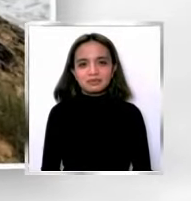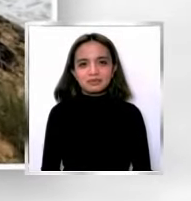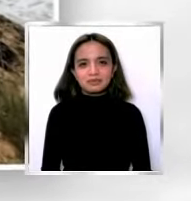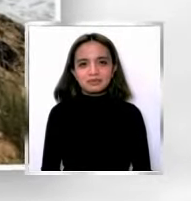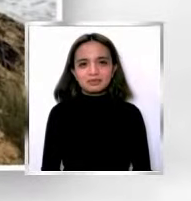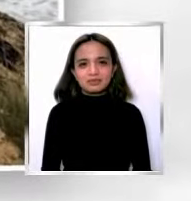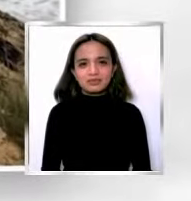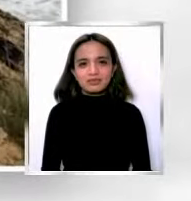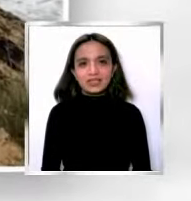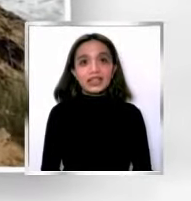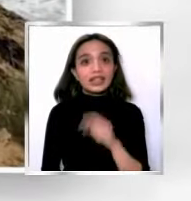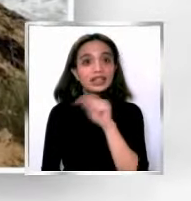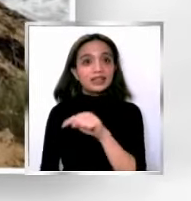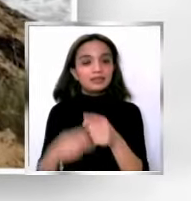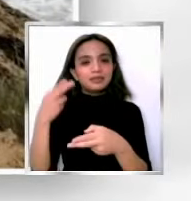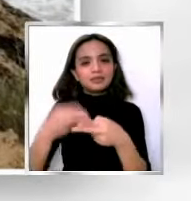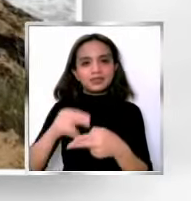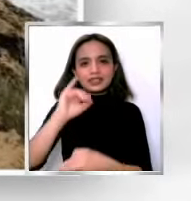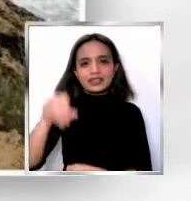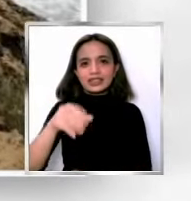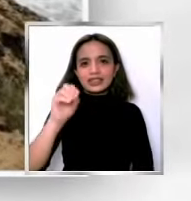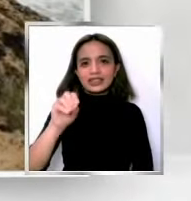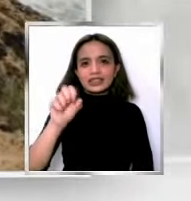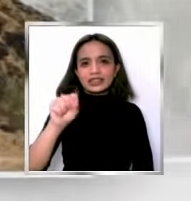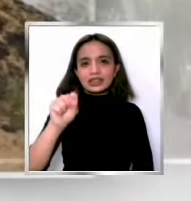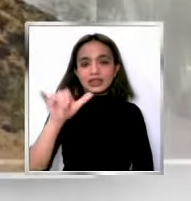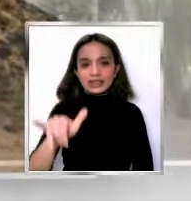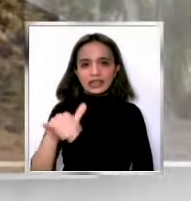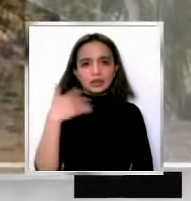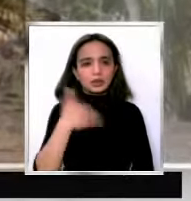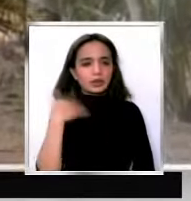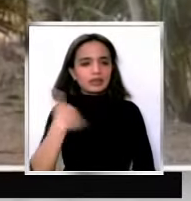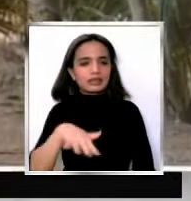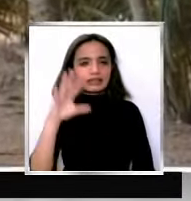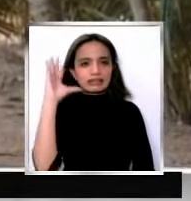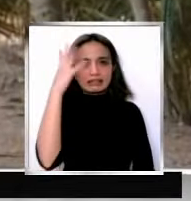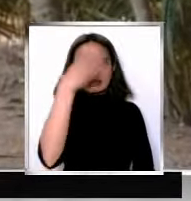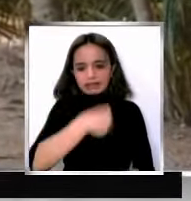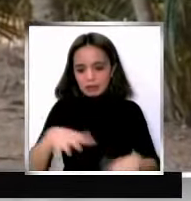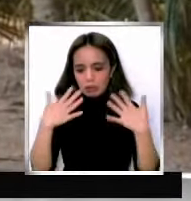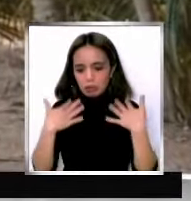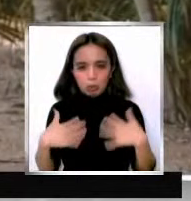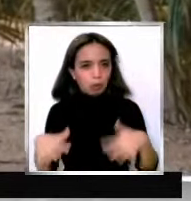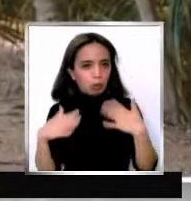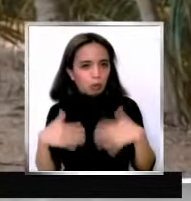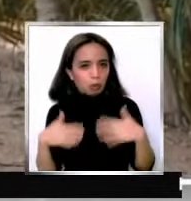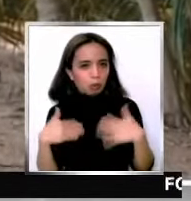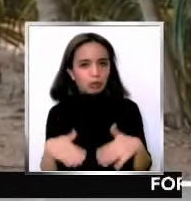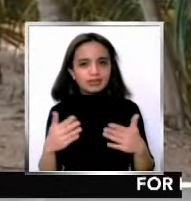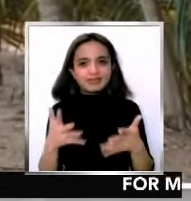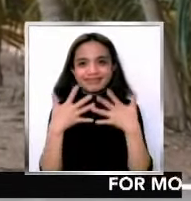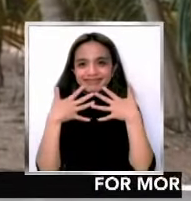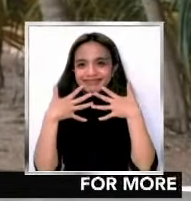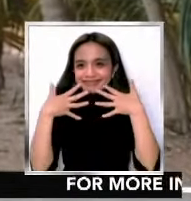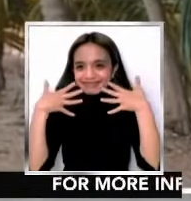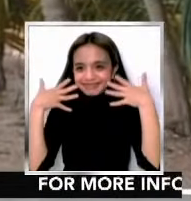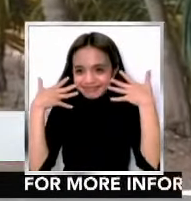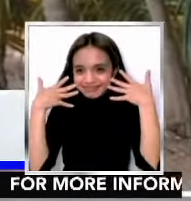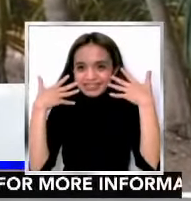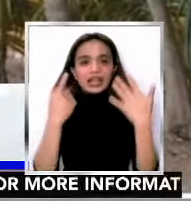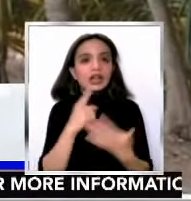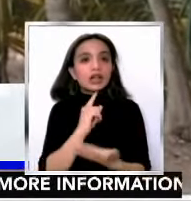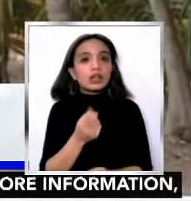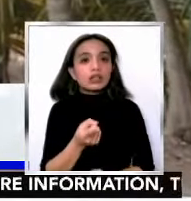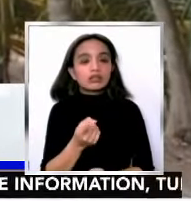Ito si Josie Canubas sa kanyang pinakamagandang bihis at pinakamasayang ngiti na karaniwang nakareserba sa